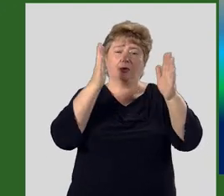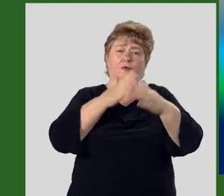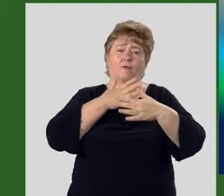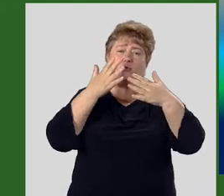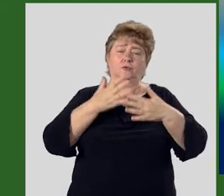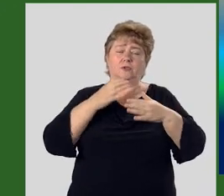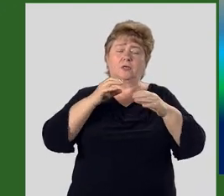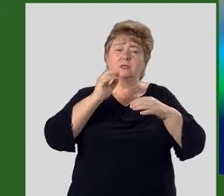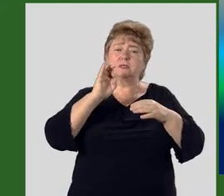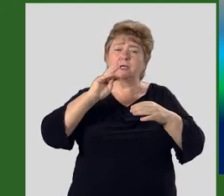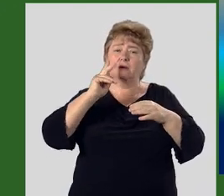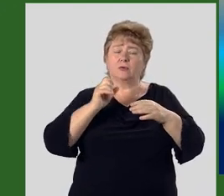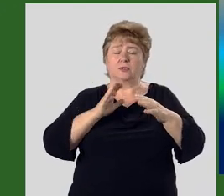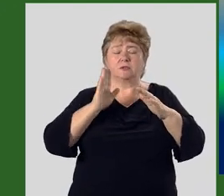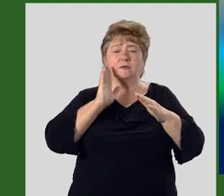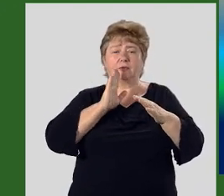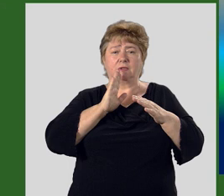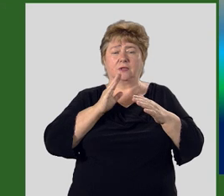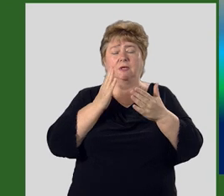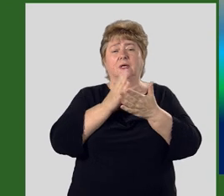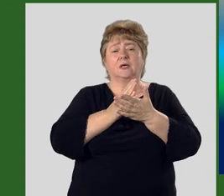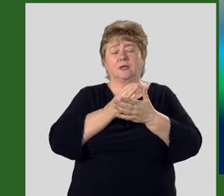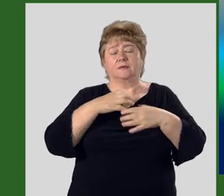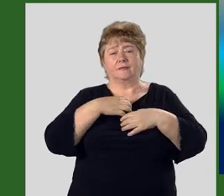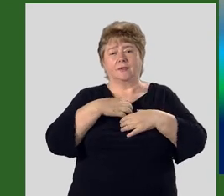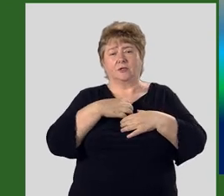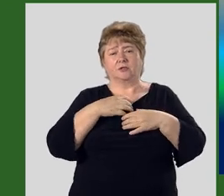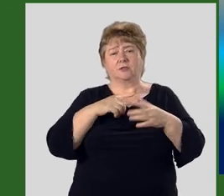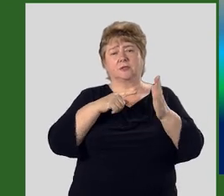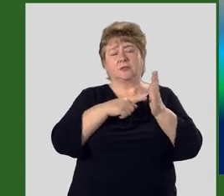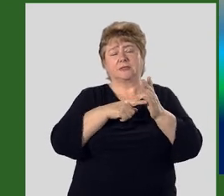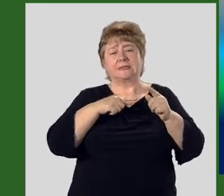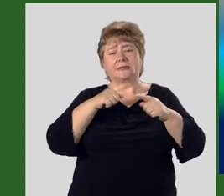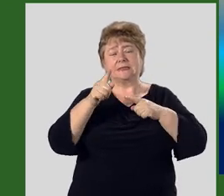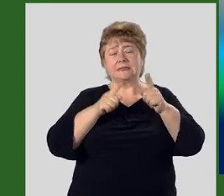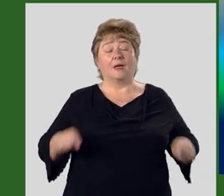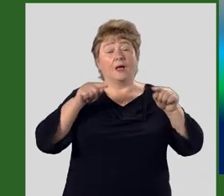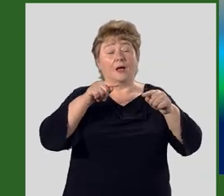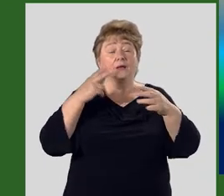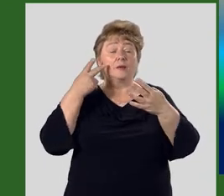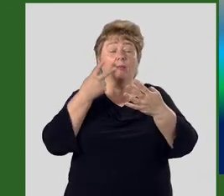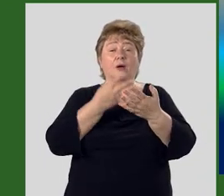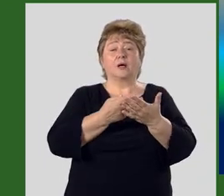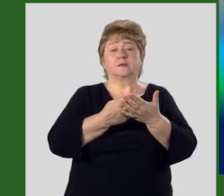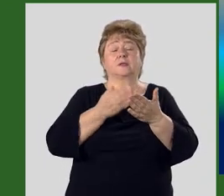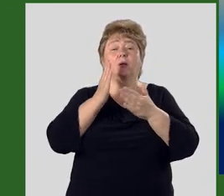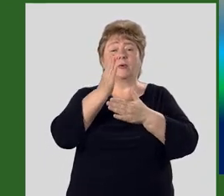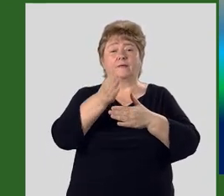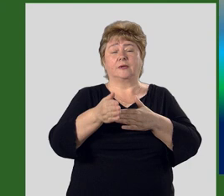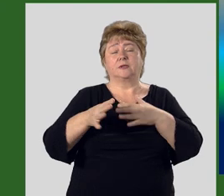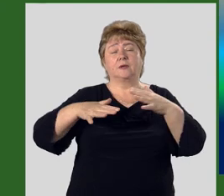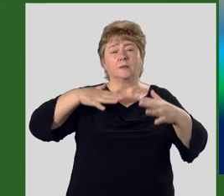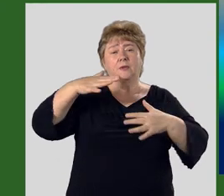воздуха, соленостью воды. Еще один важный условный знак – стрелки. Они показывают